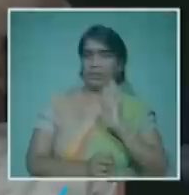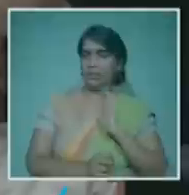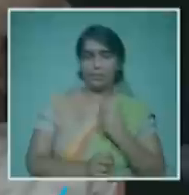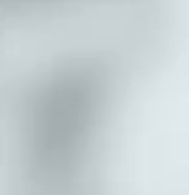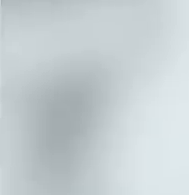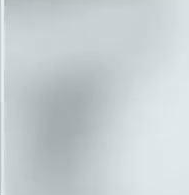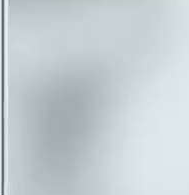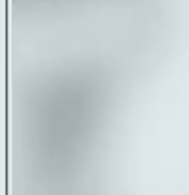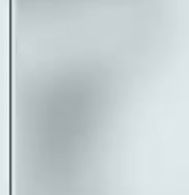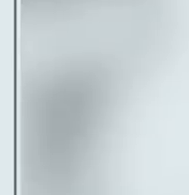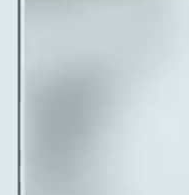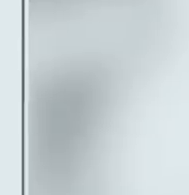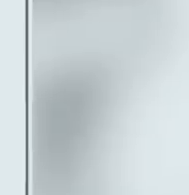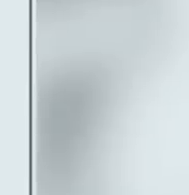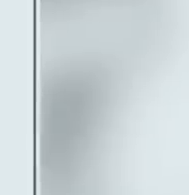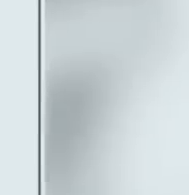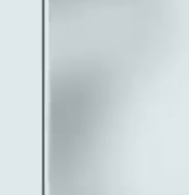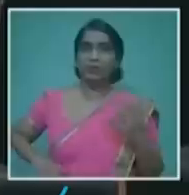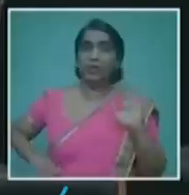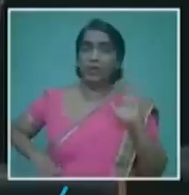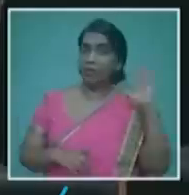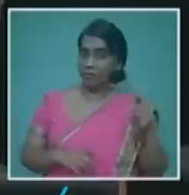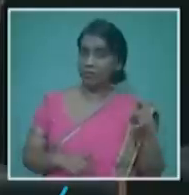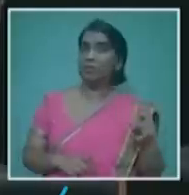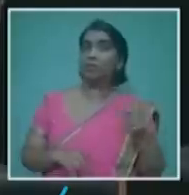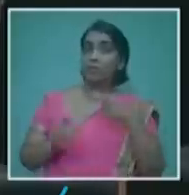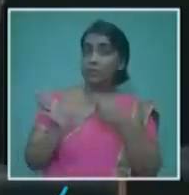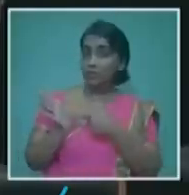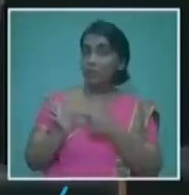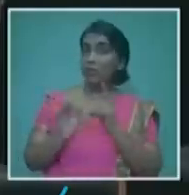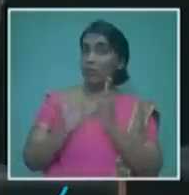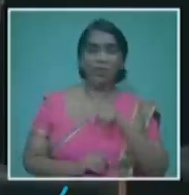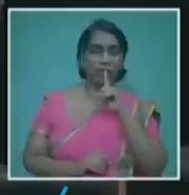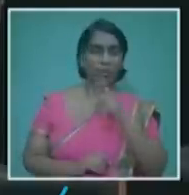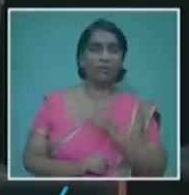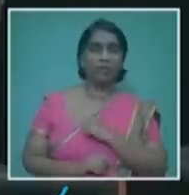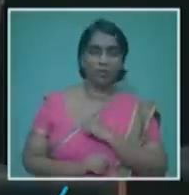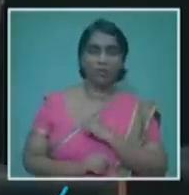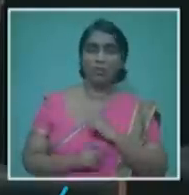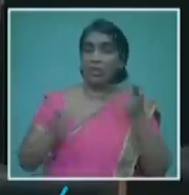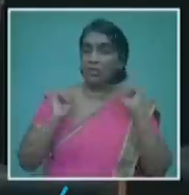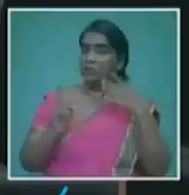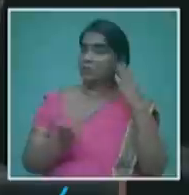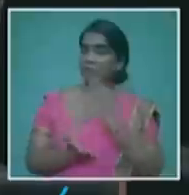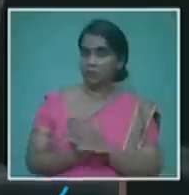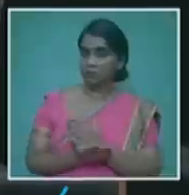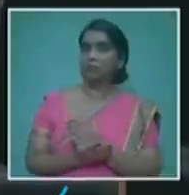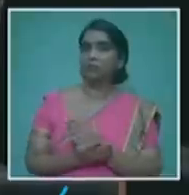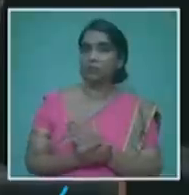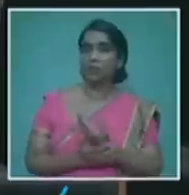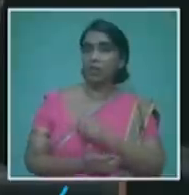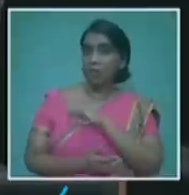ජනාධිපති රනිල් ඊයේ පාර්ලිමේන්තුවේදී මෙහෙමත් කිව්වා. ඒ මහා සංඝයා වහන්සේ ගැන නේද? මේ සෙල්ලම නවත්තන්න ඕනේ